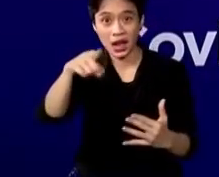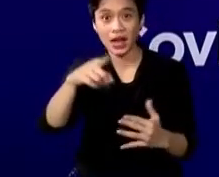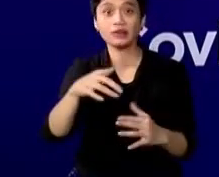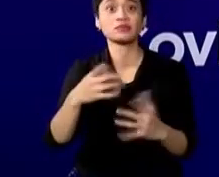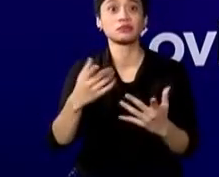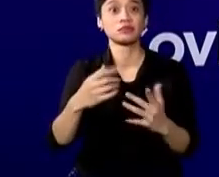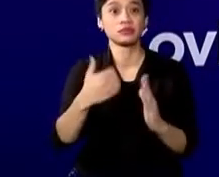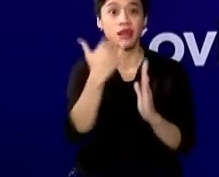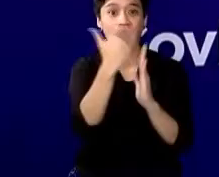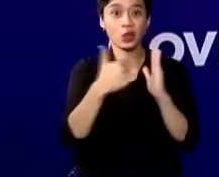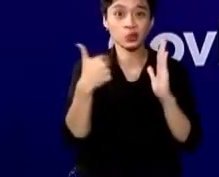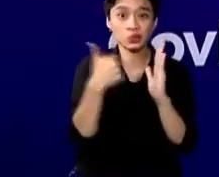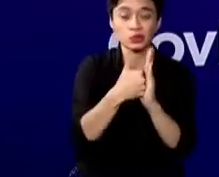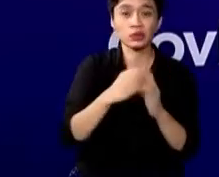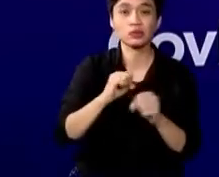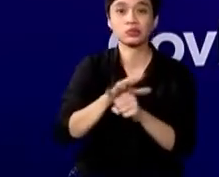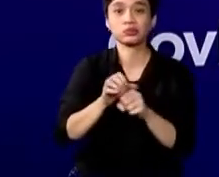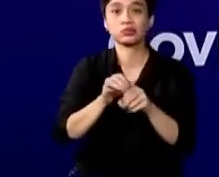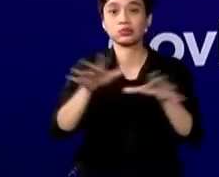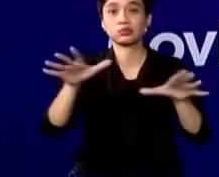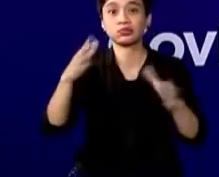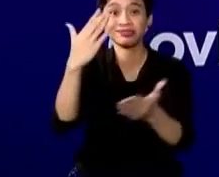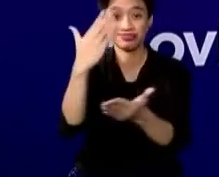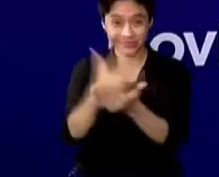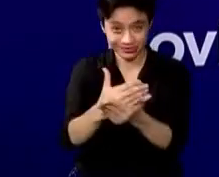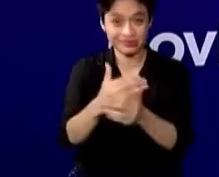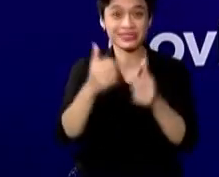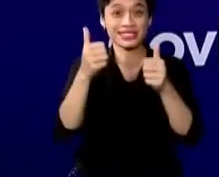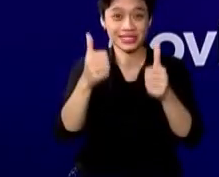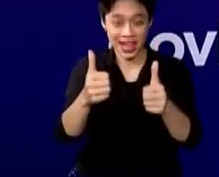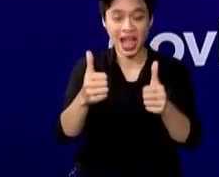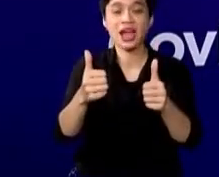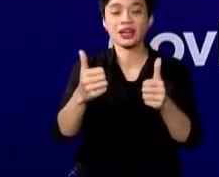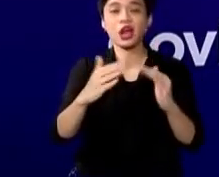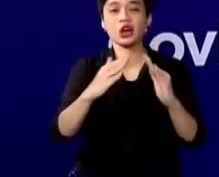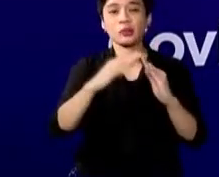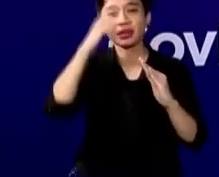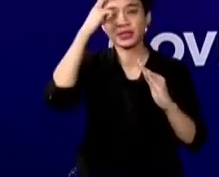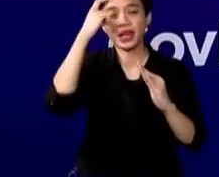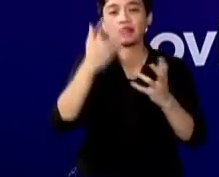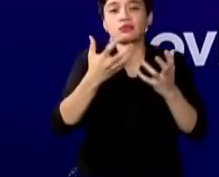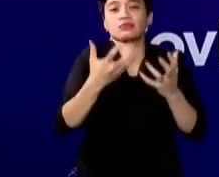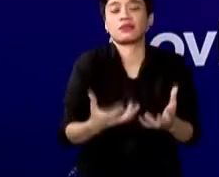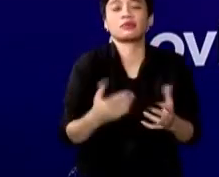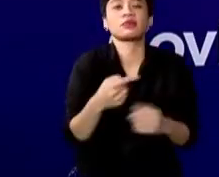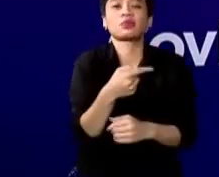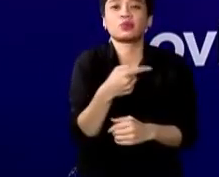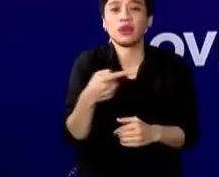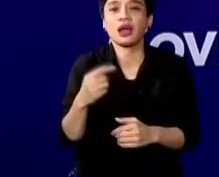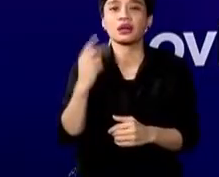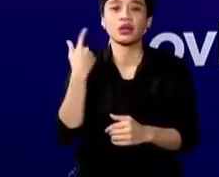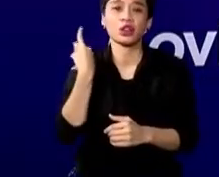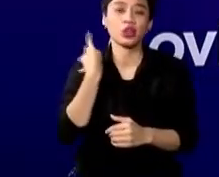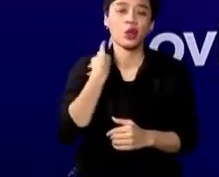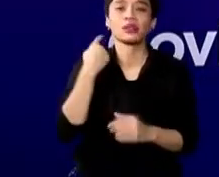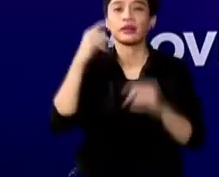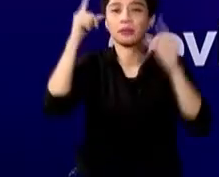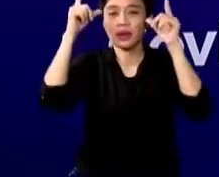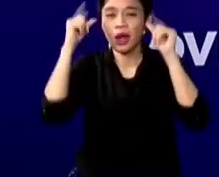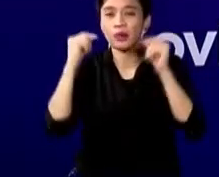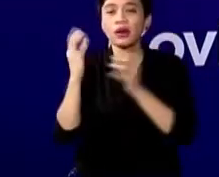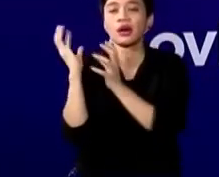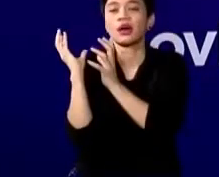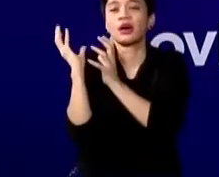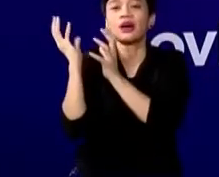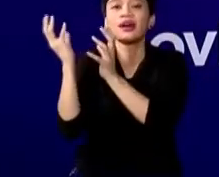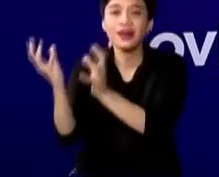berkurang maka beban rumah sakit juga akan berkurang beban dokter juga akan berkurang jadi inilah yang kita sampaikan jangan sampai